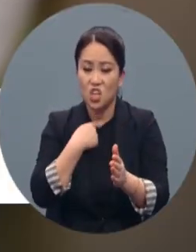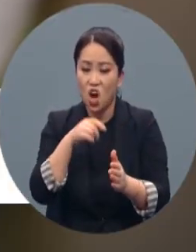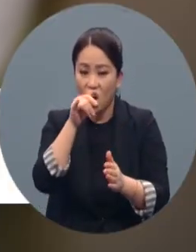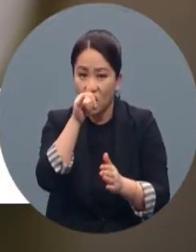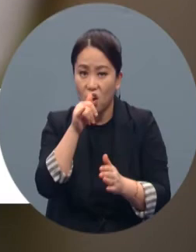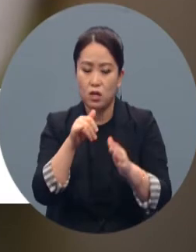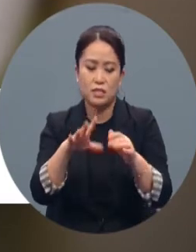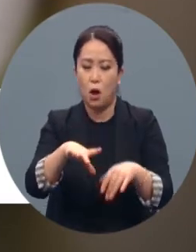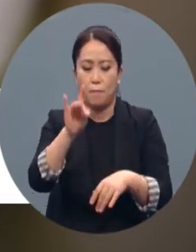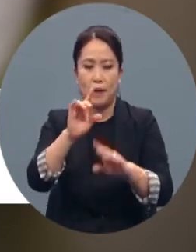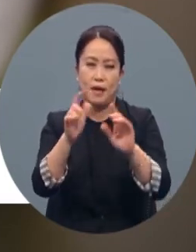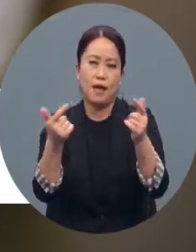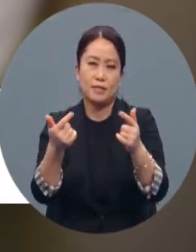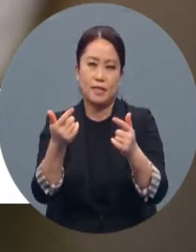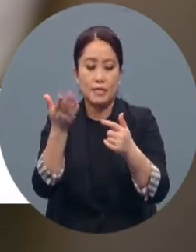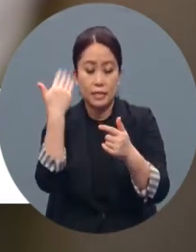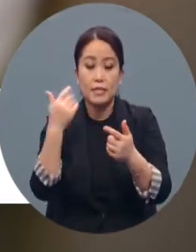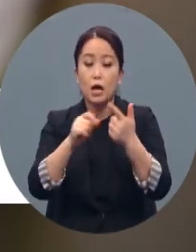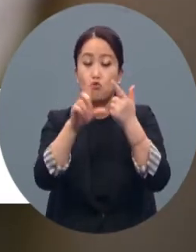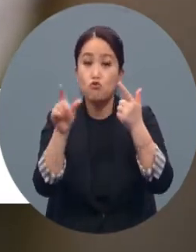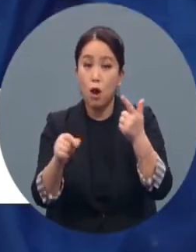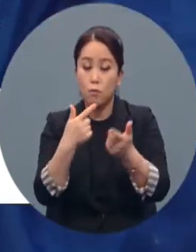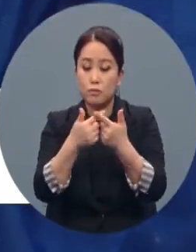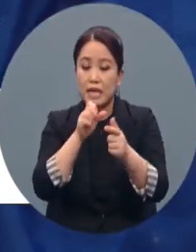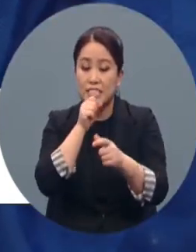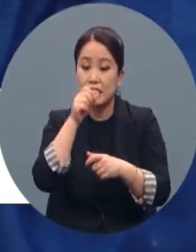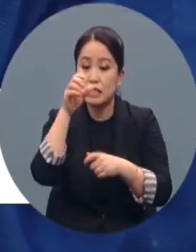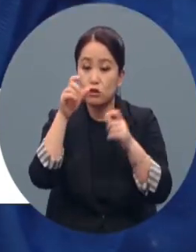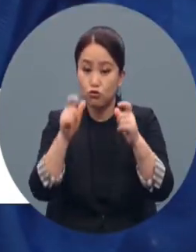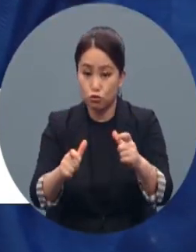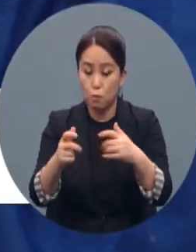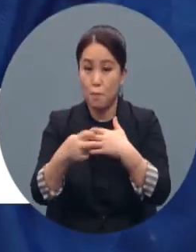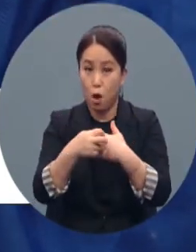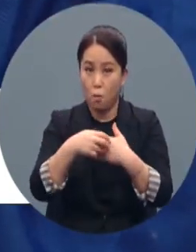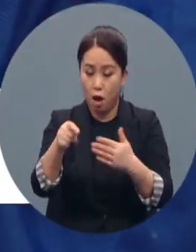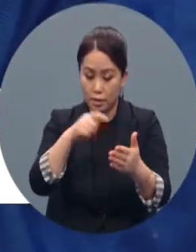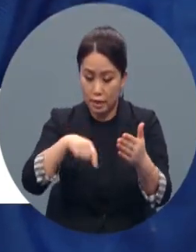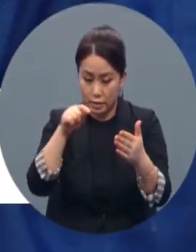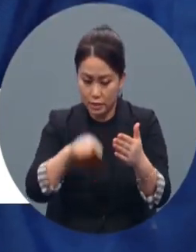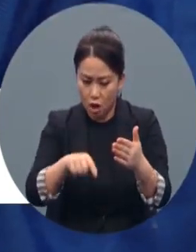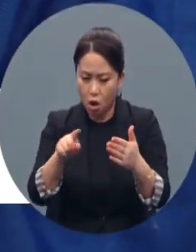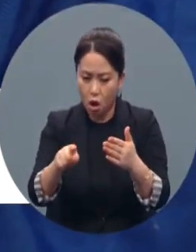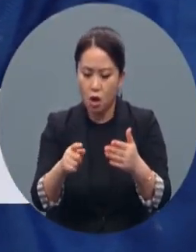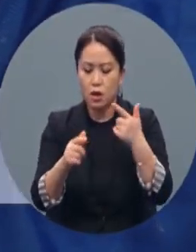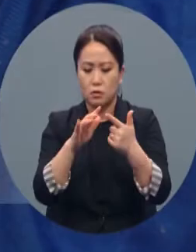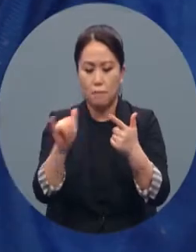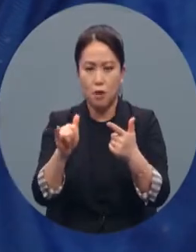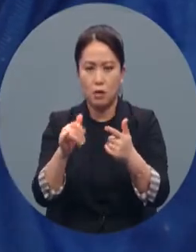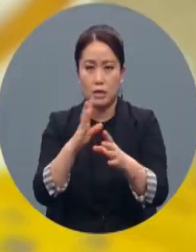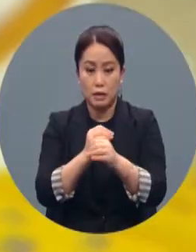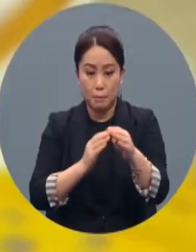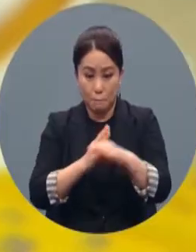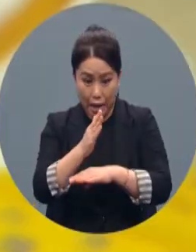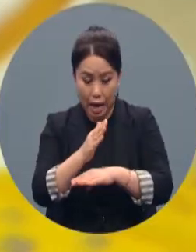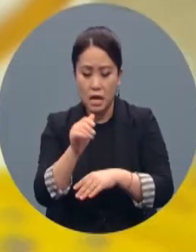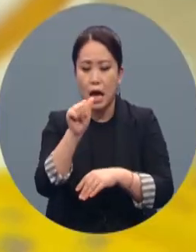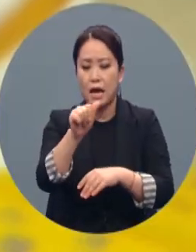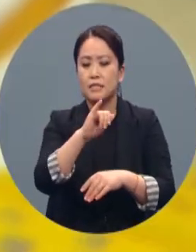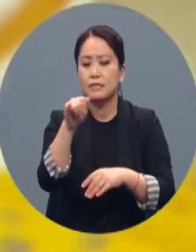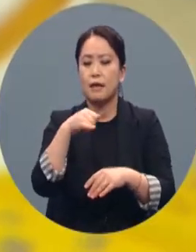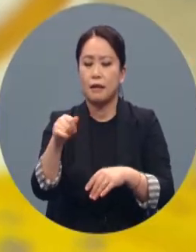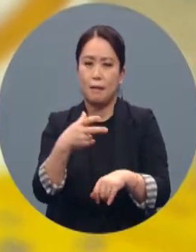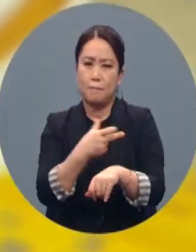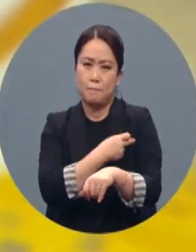아닙니다. 지난 6월 부산 진구의 위탁 의료기관에서도 6명이 유통기한 지난 아스트라제네카를